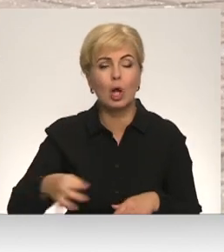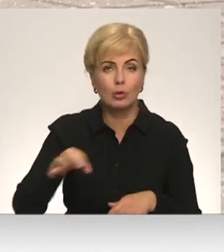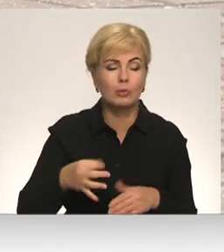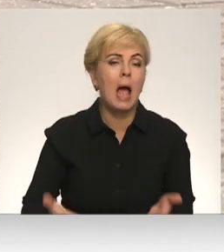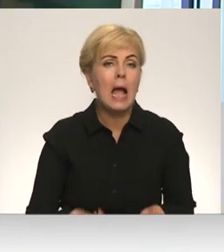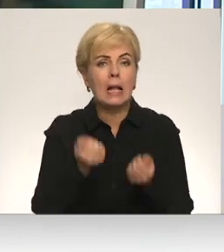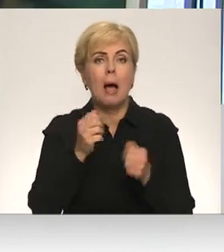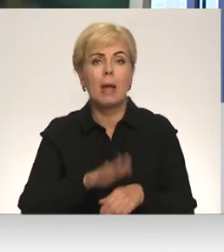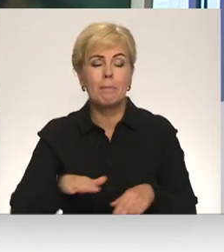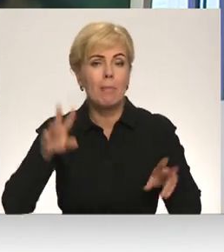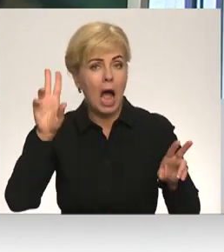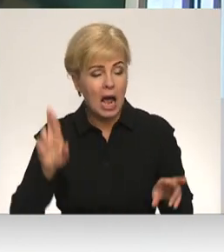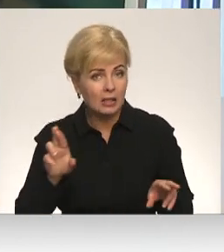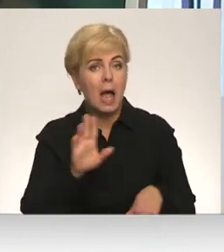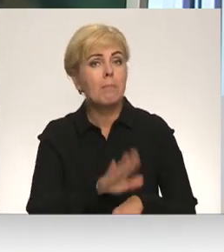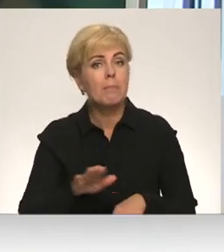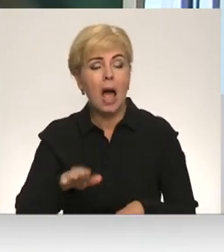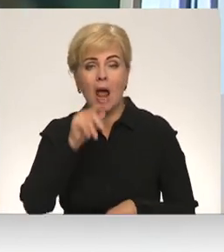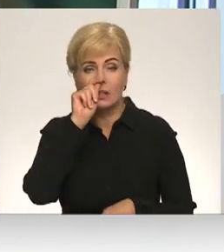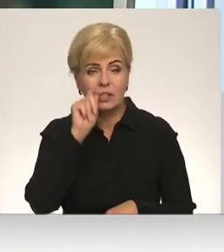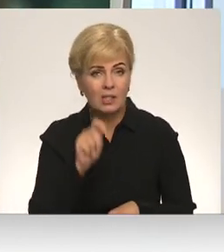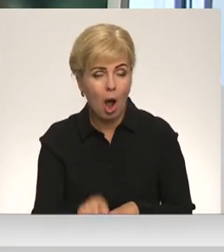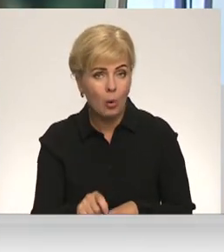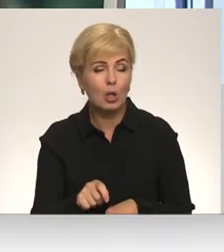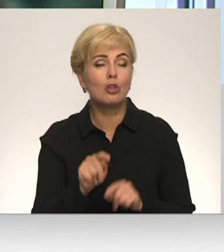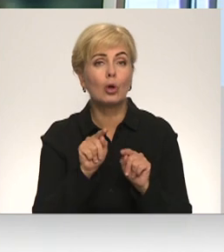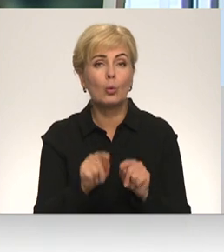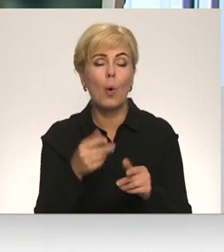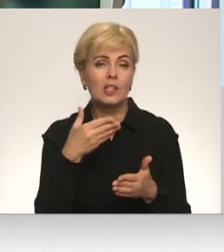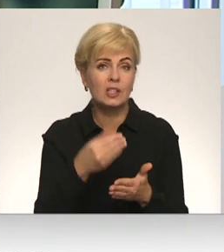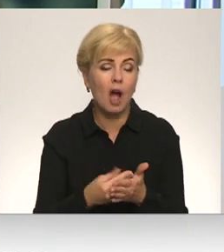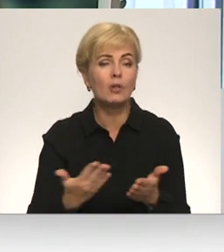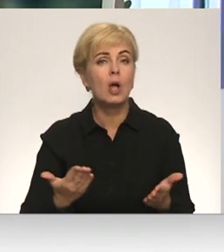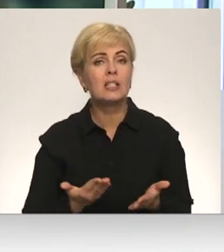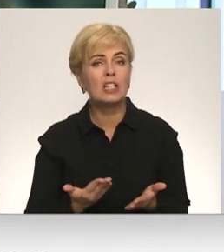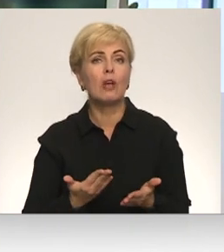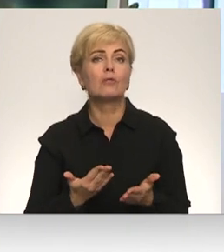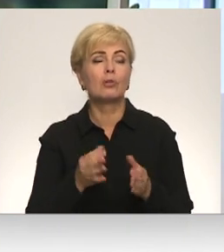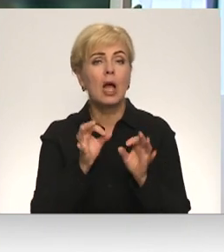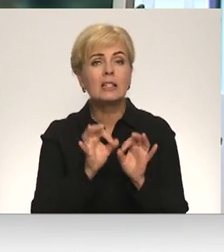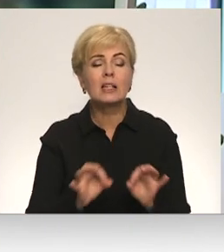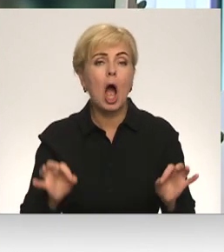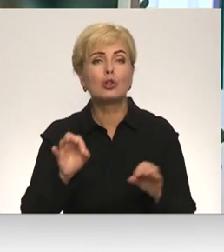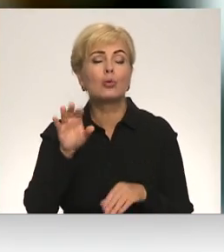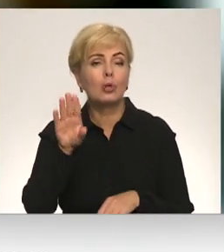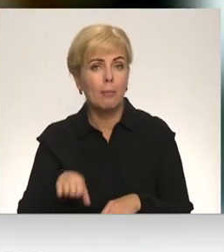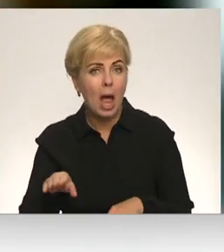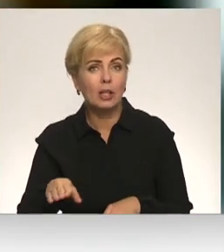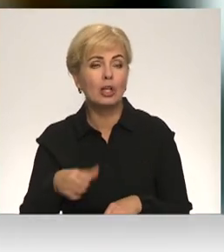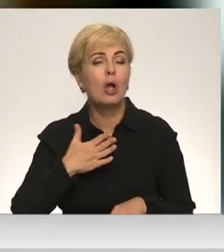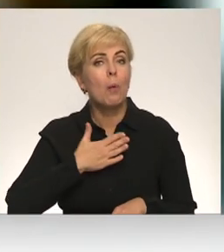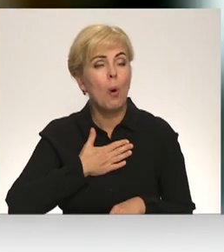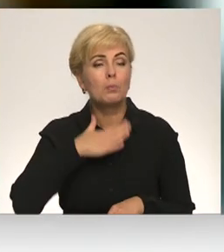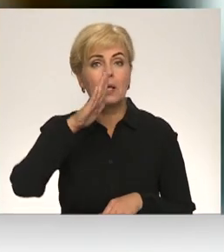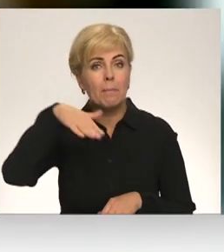Glābiet bērnus. Bērni ir zaudējuši tos savus dzīves mēnešus, kas mums